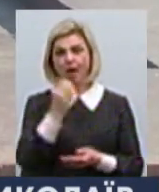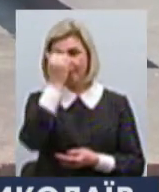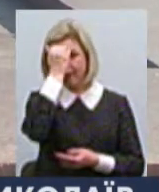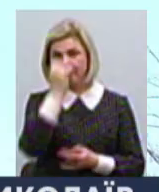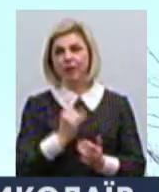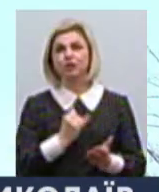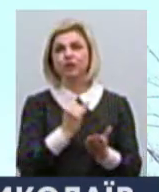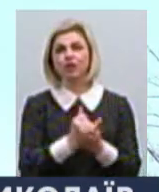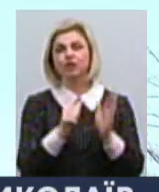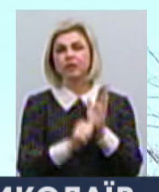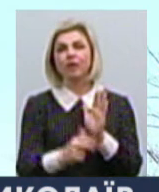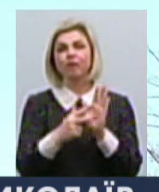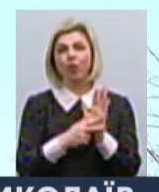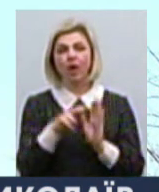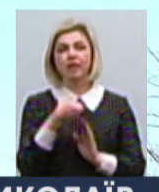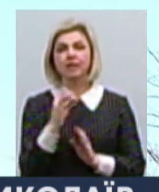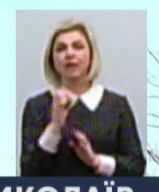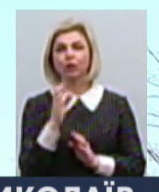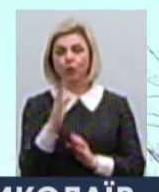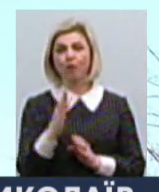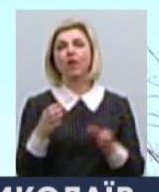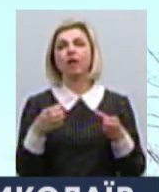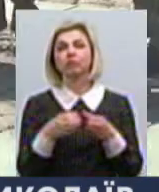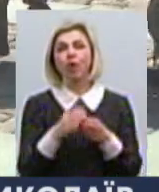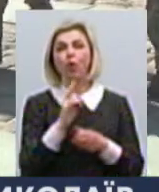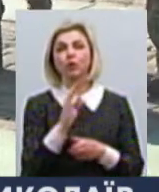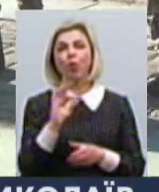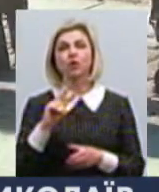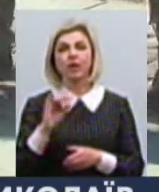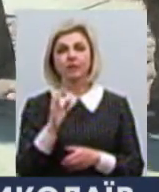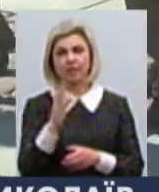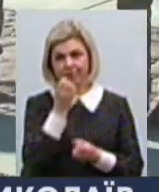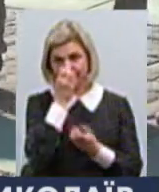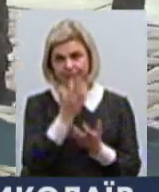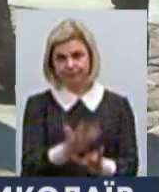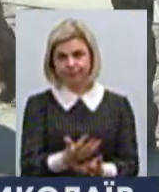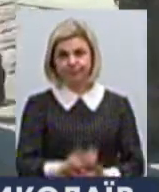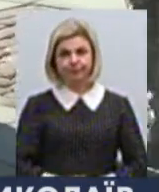на честь 68 десантників загону Костянтина Ольшанського поклали квіти.